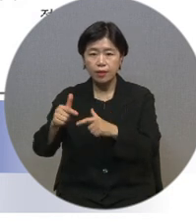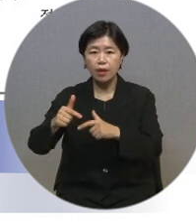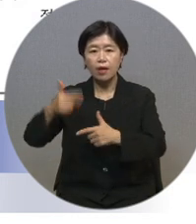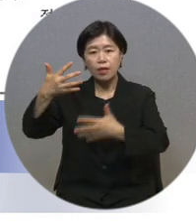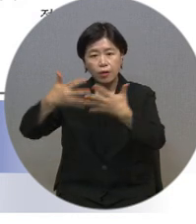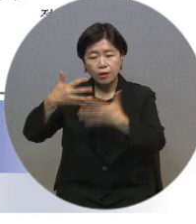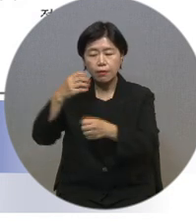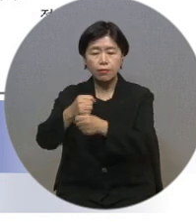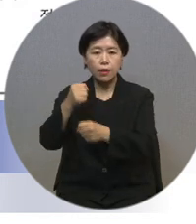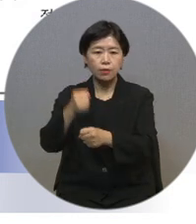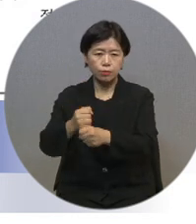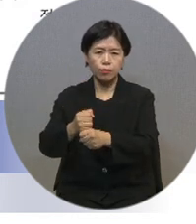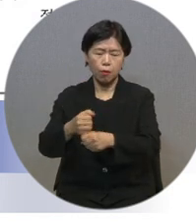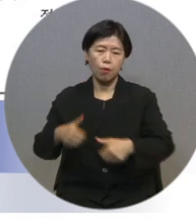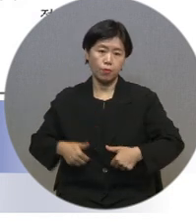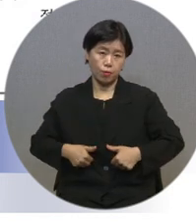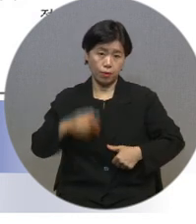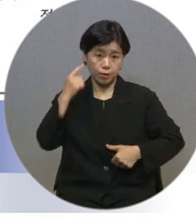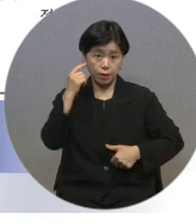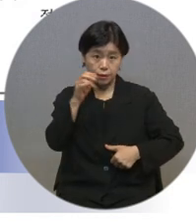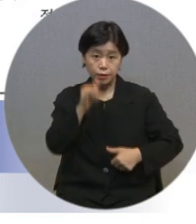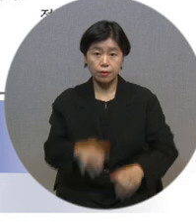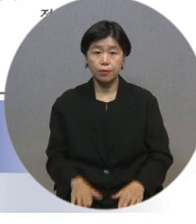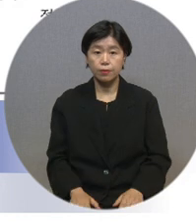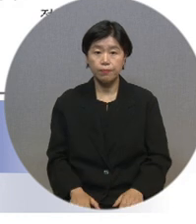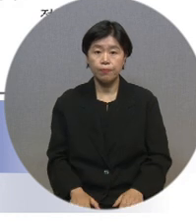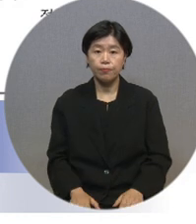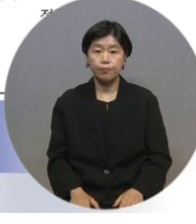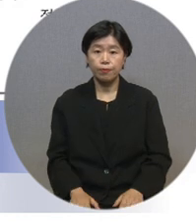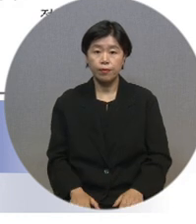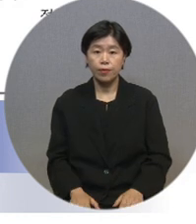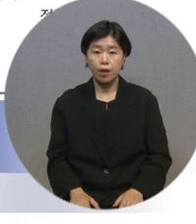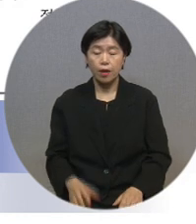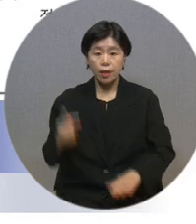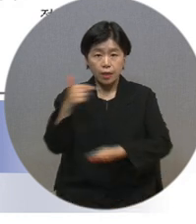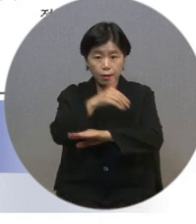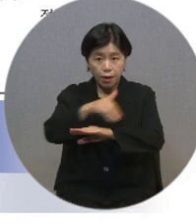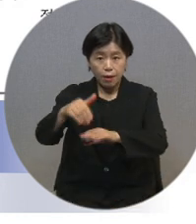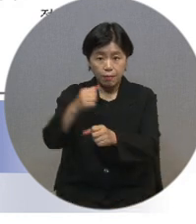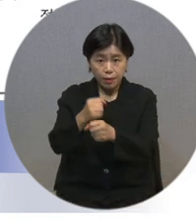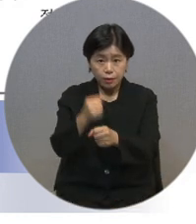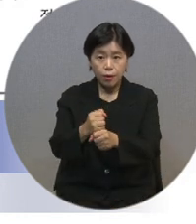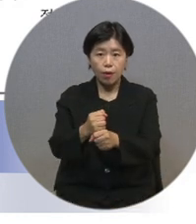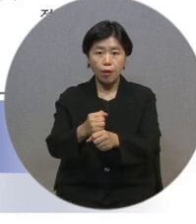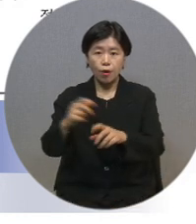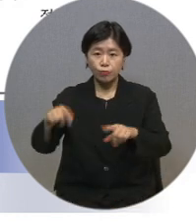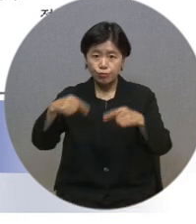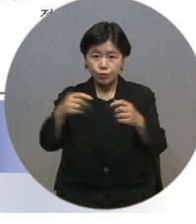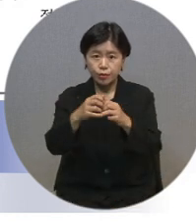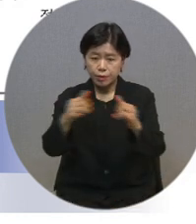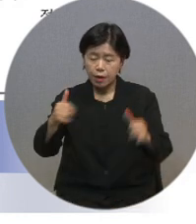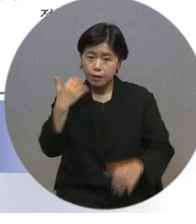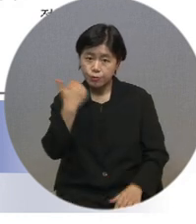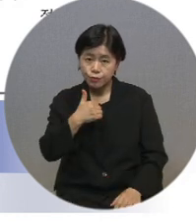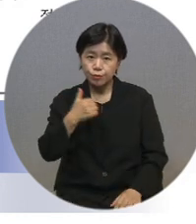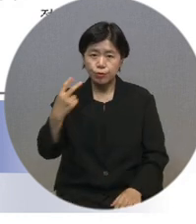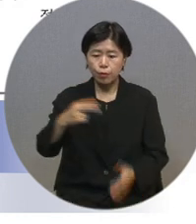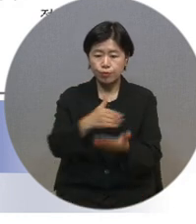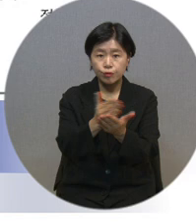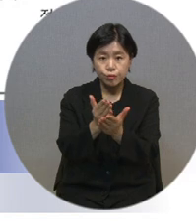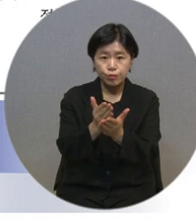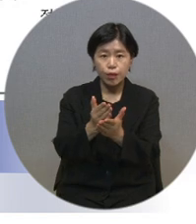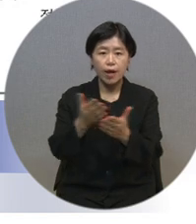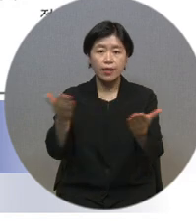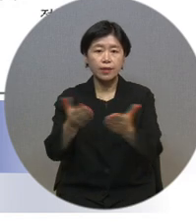의견이 제기되었는데 방통이 가이드라인에는 기회 간의 작성과 출연자 섭에 장르별 후반 작업